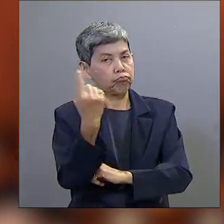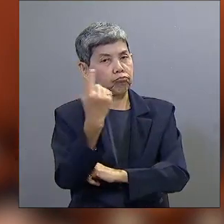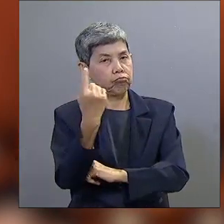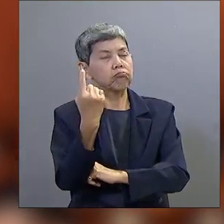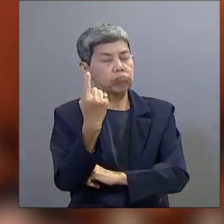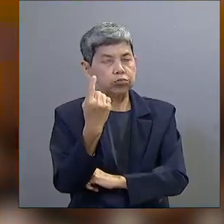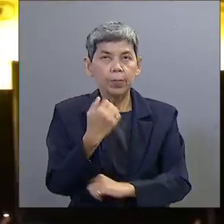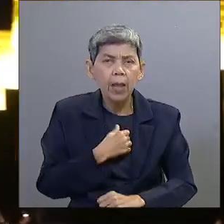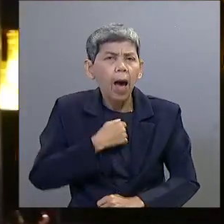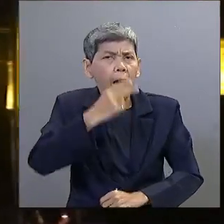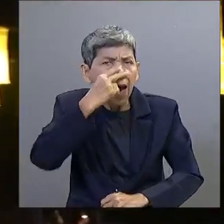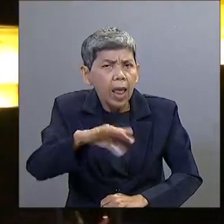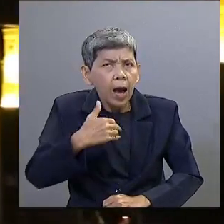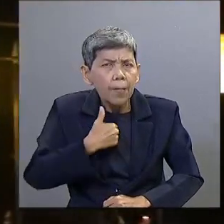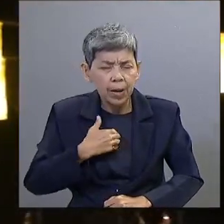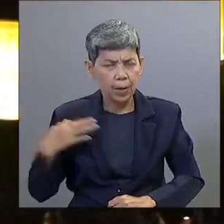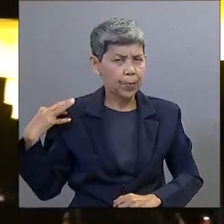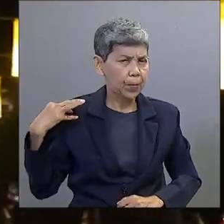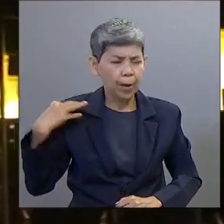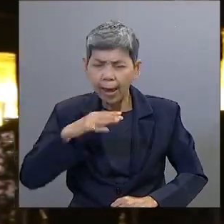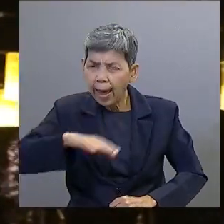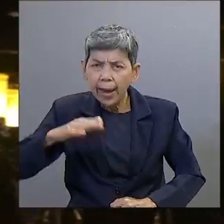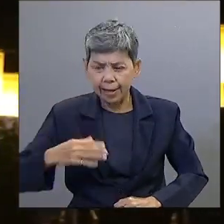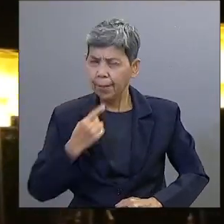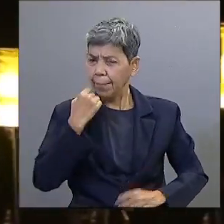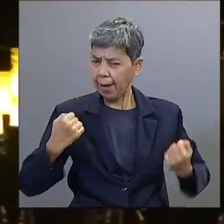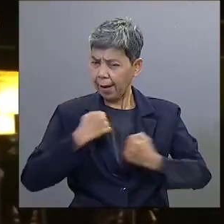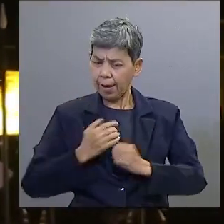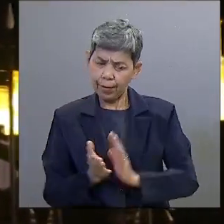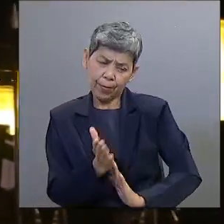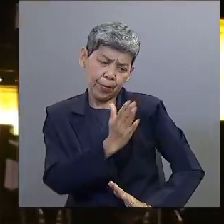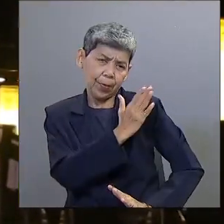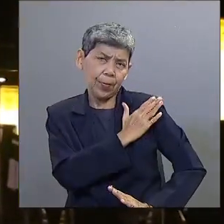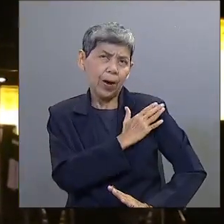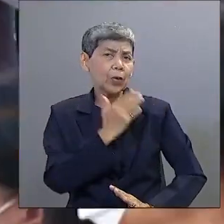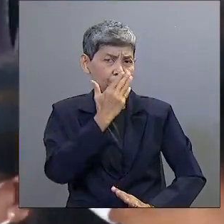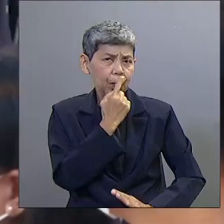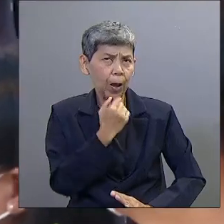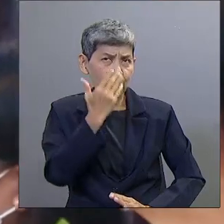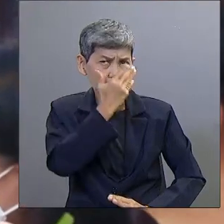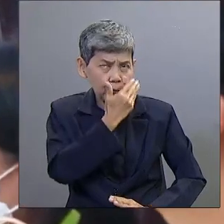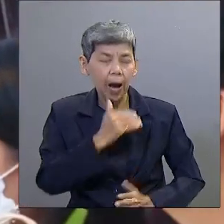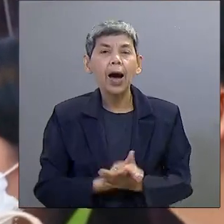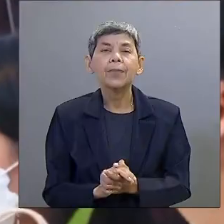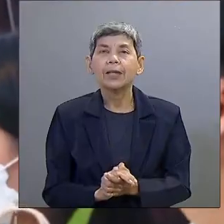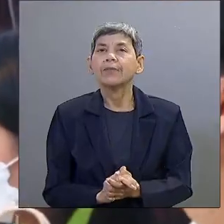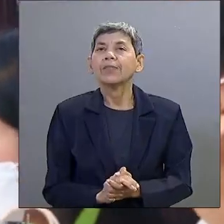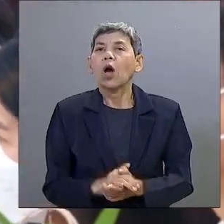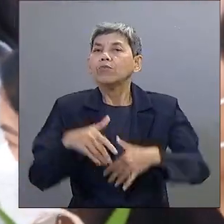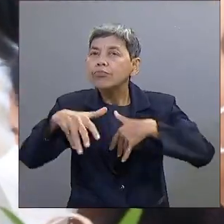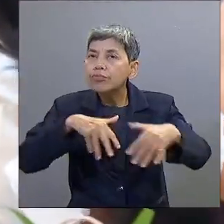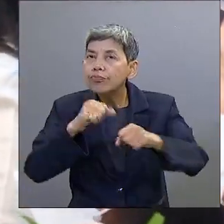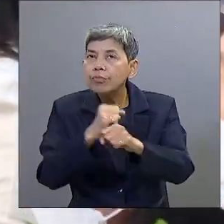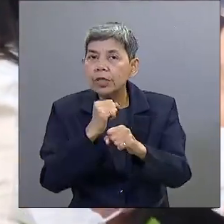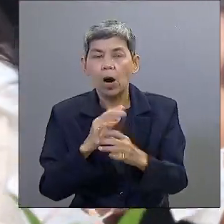พณีนี้เมื่อกี้แอบเห็นนางแบบตัวน้อยใส่ชุดไทยสีแดง อ ู้น่ารักเชียวนะคะอ้าวซึ่งงานนี้คุณผู้ชมคะ